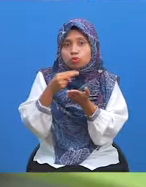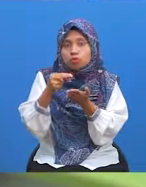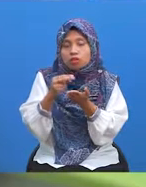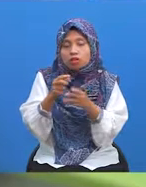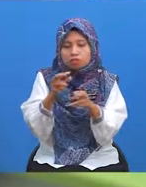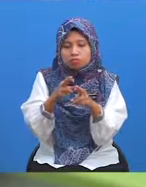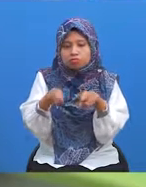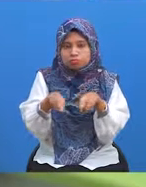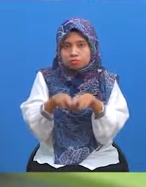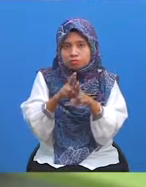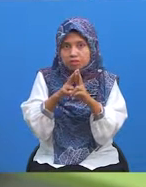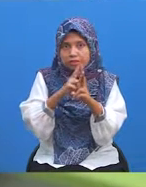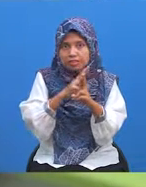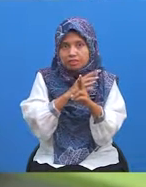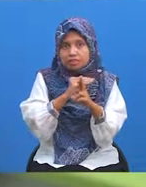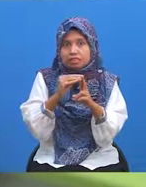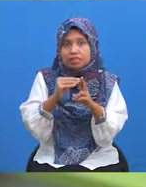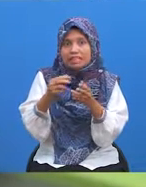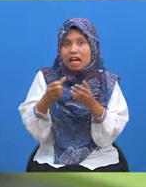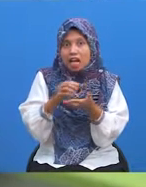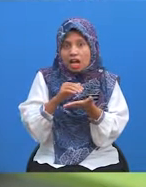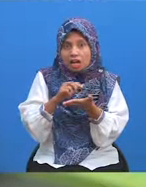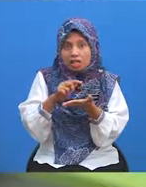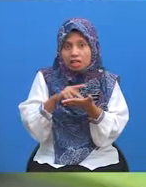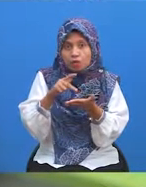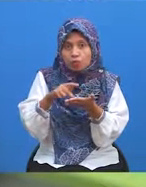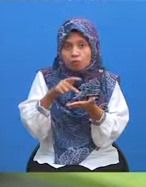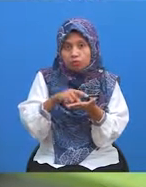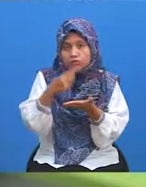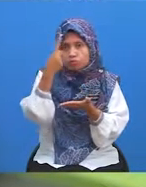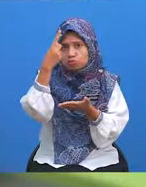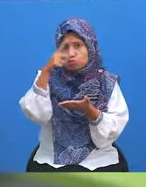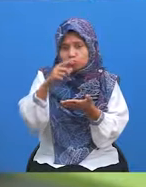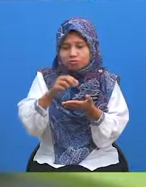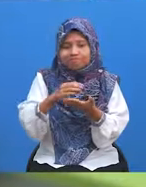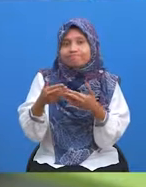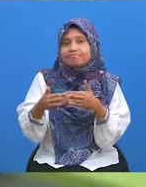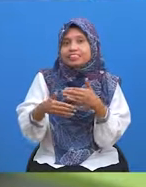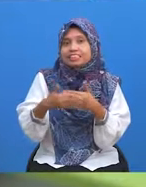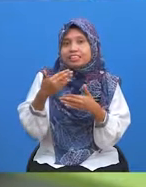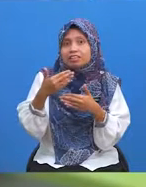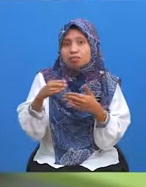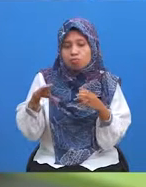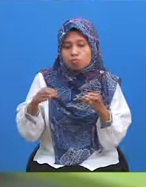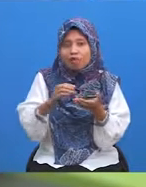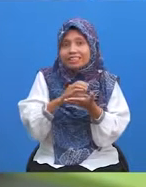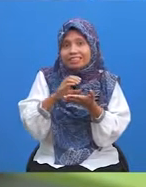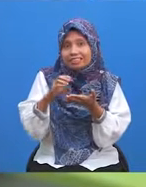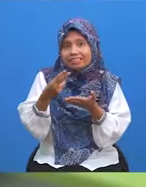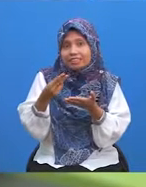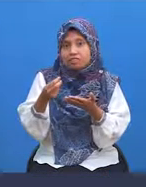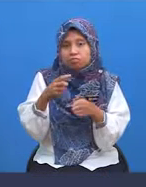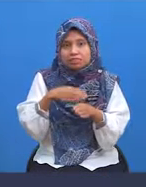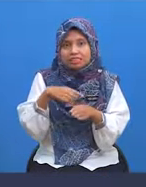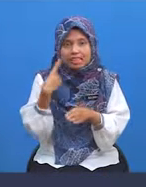pemadam untuk memudahkan murid-murid membuat catatan sepanjang pembelajaran kita pada hari ini.